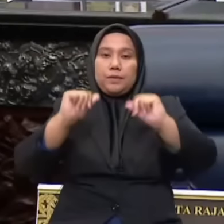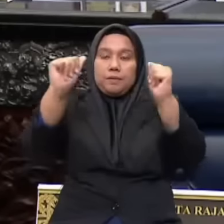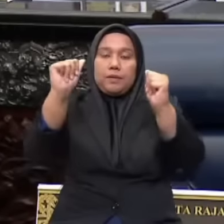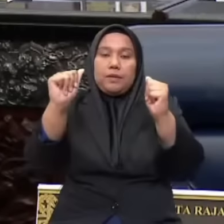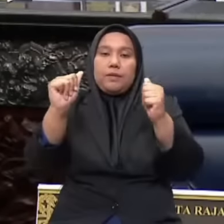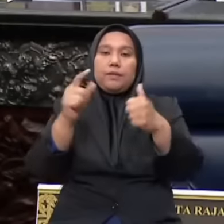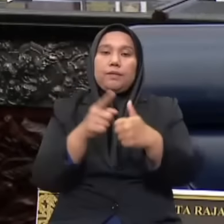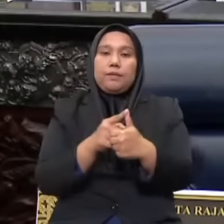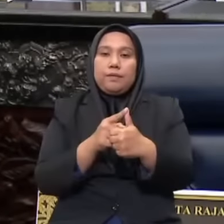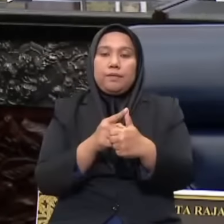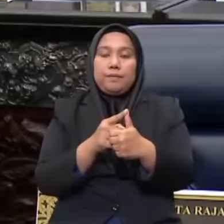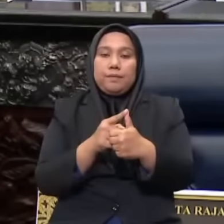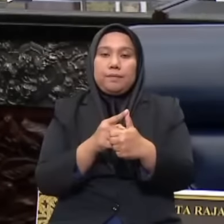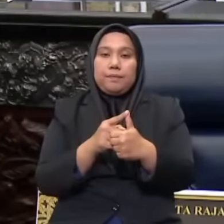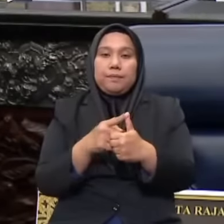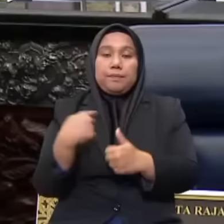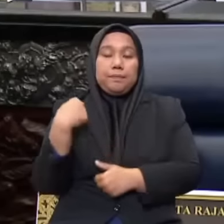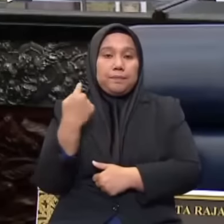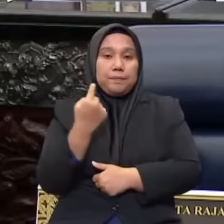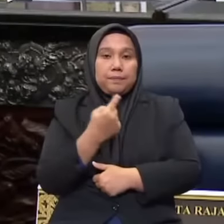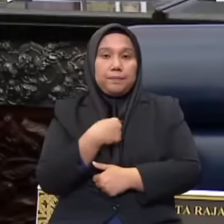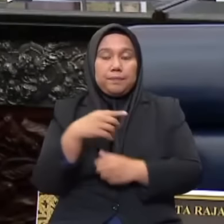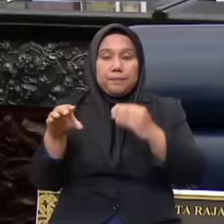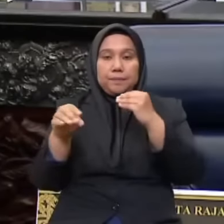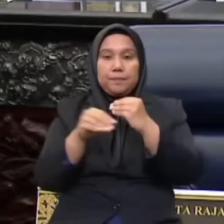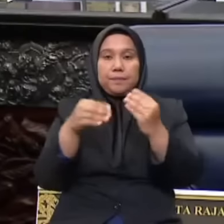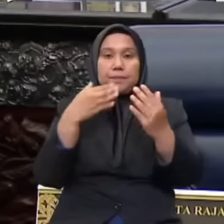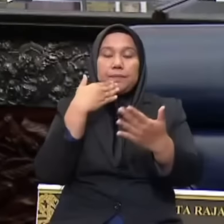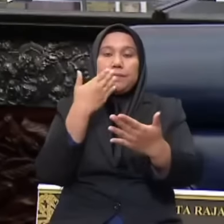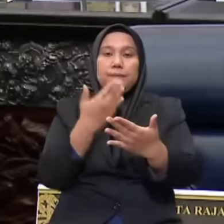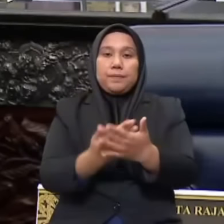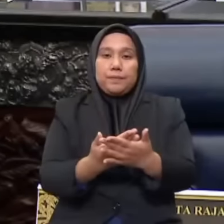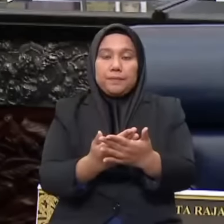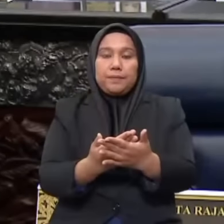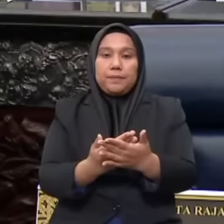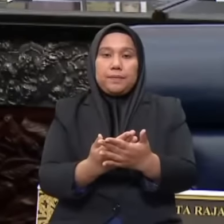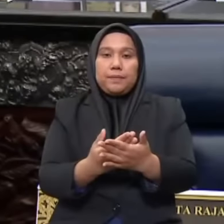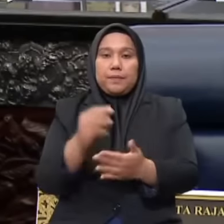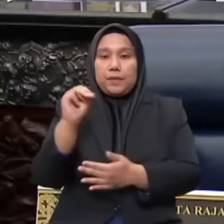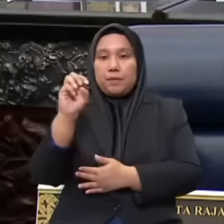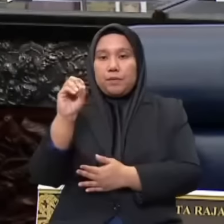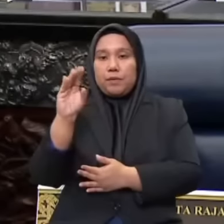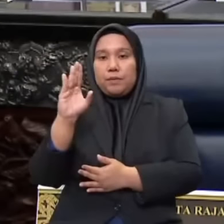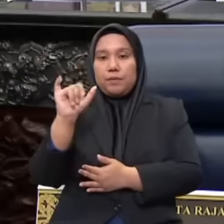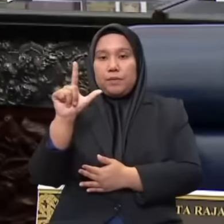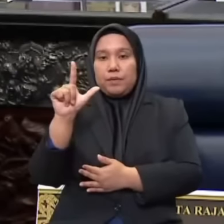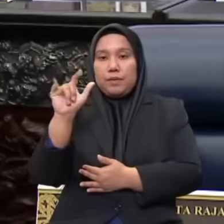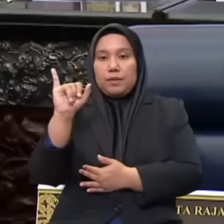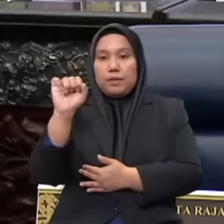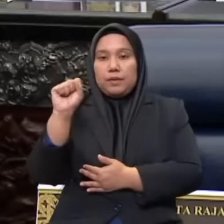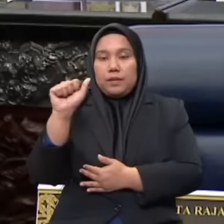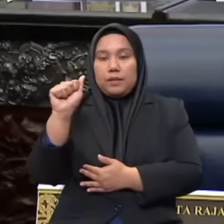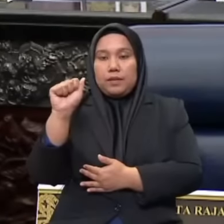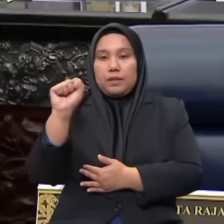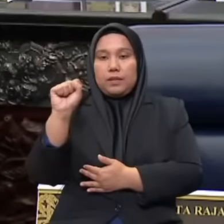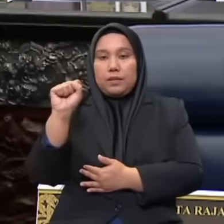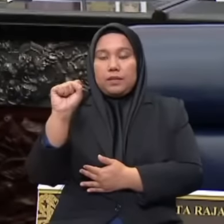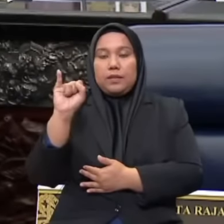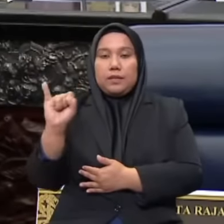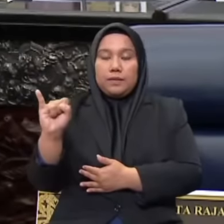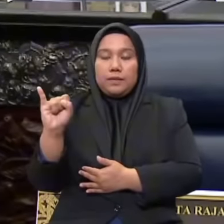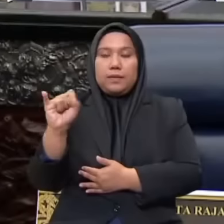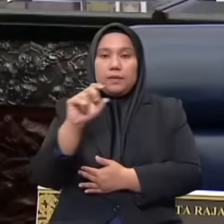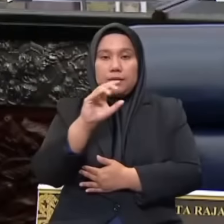ialah untuk kita menambah baik dari segi mobilisasi kapital dengan izin capital